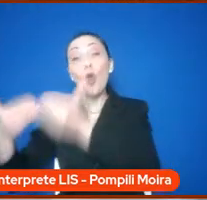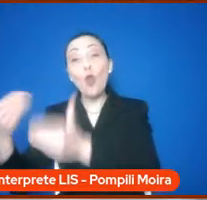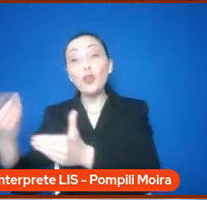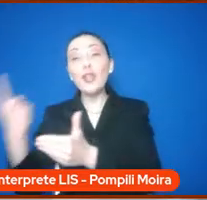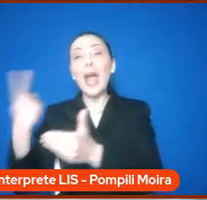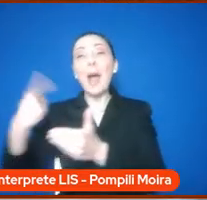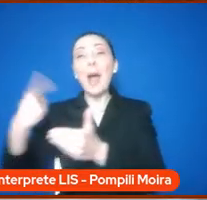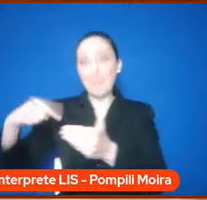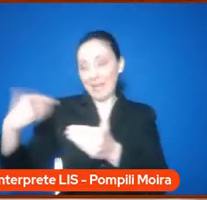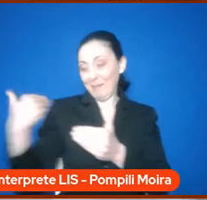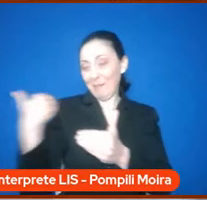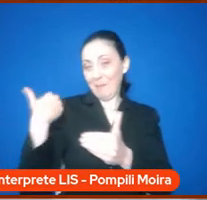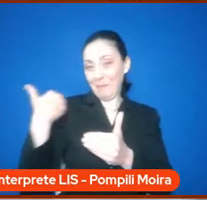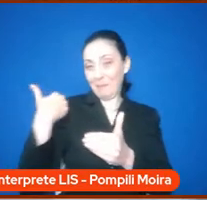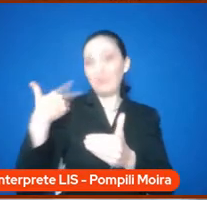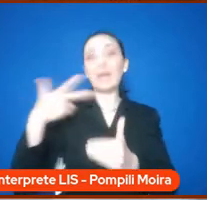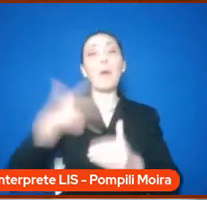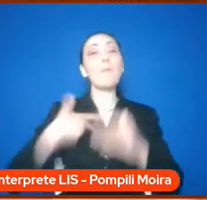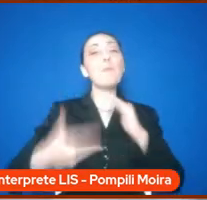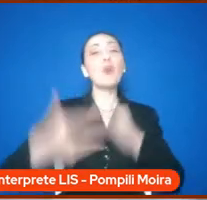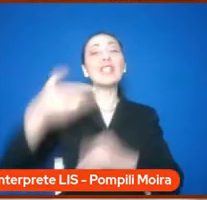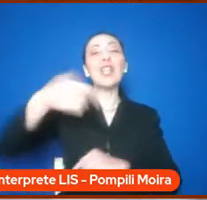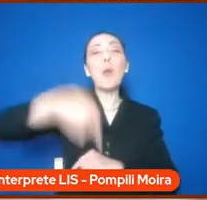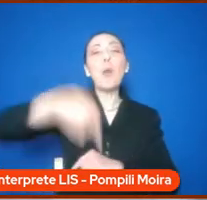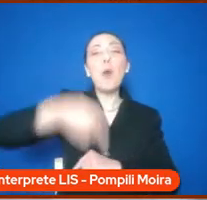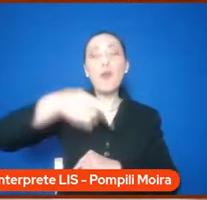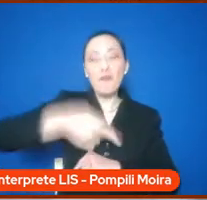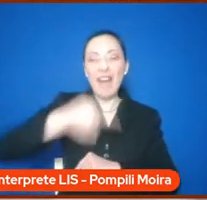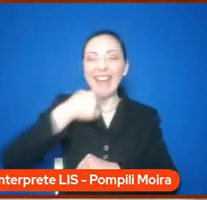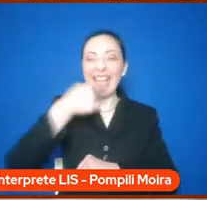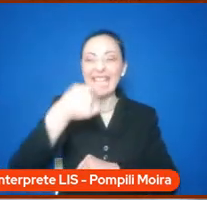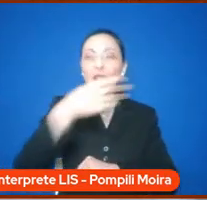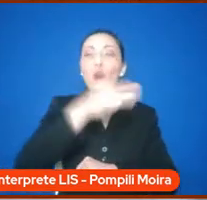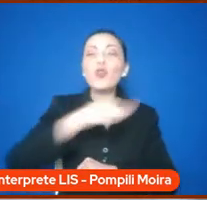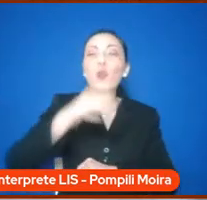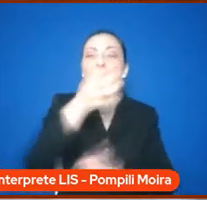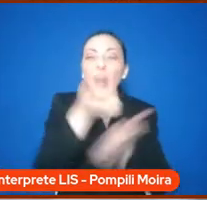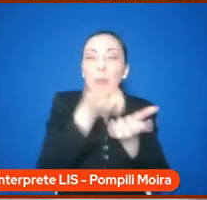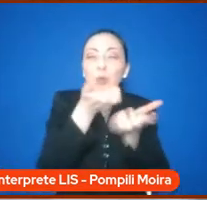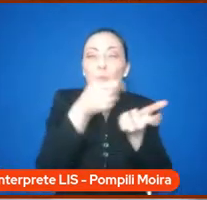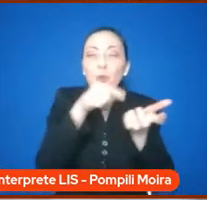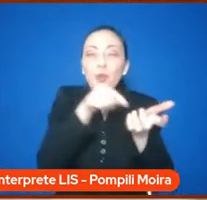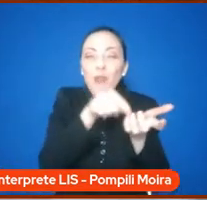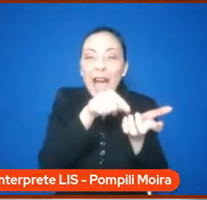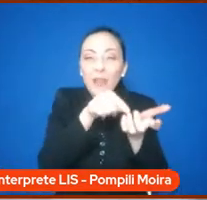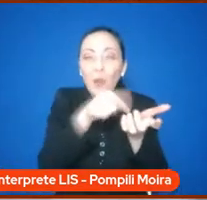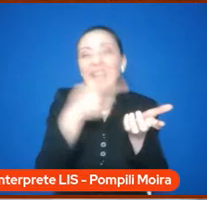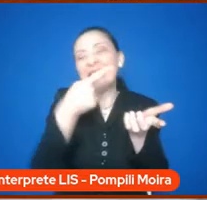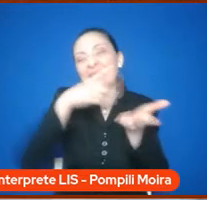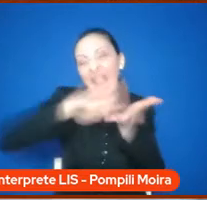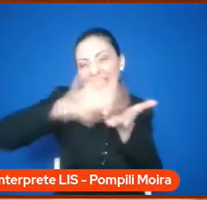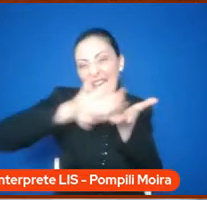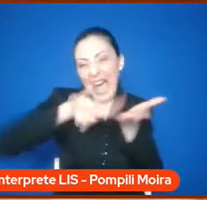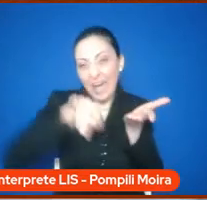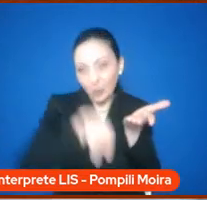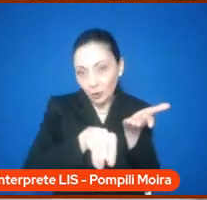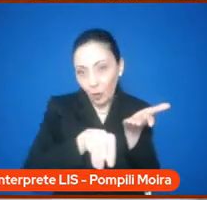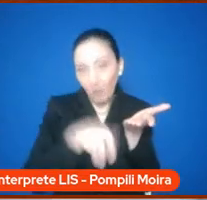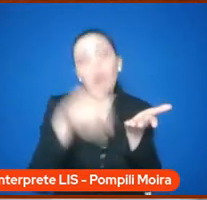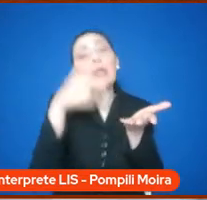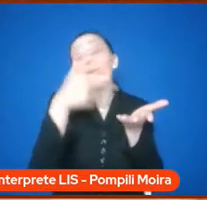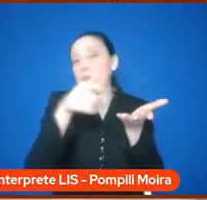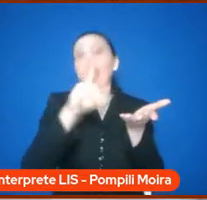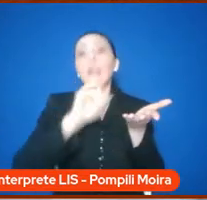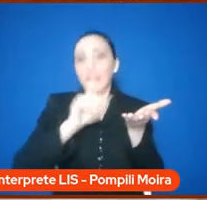di cui parlava un signor Polvani, perché vogliamo aumentare la resa, perché ogni scarto fisico e